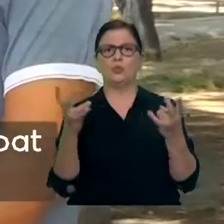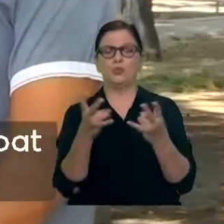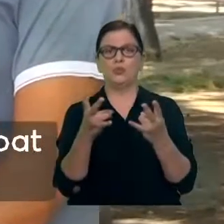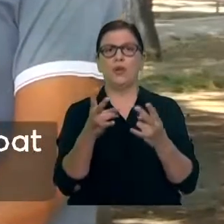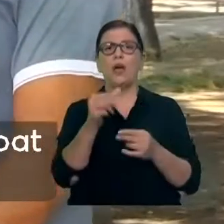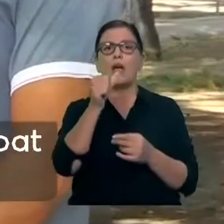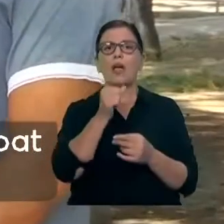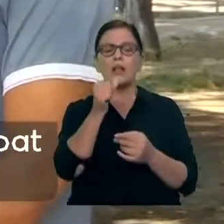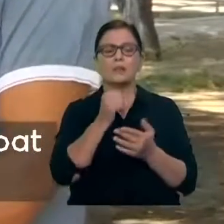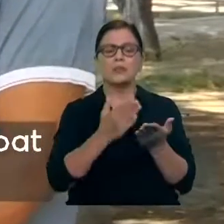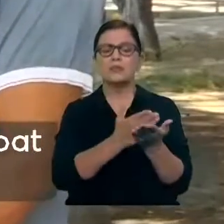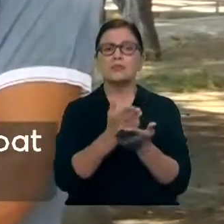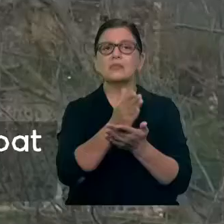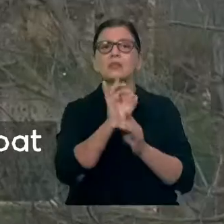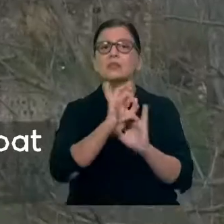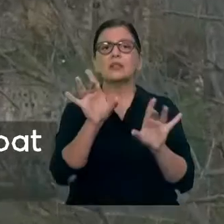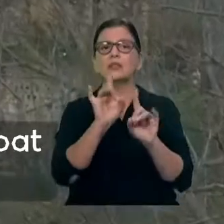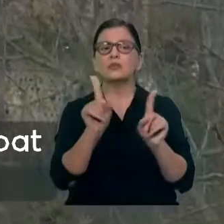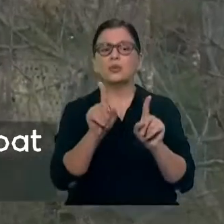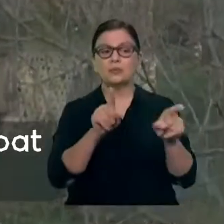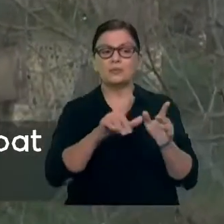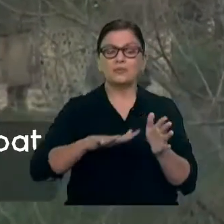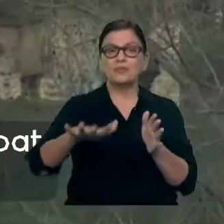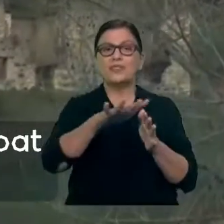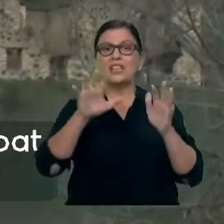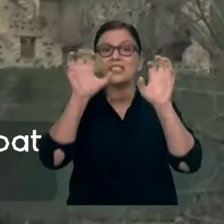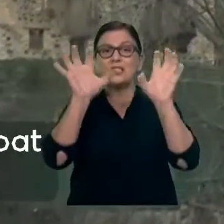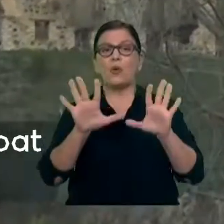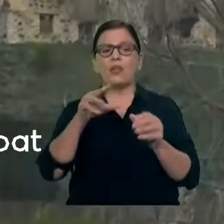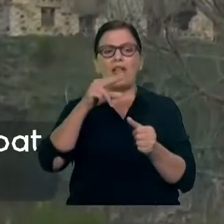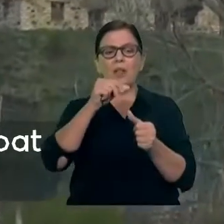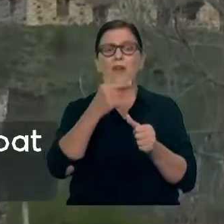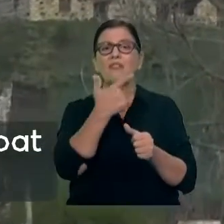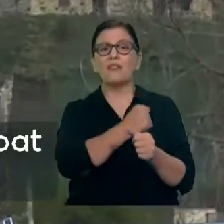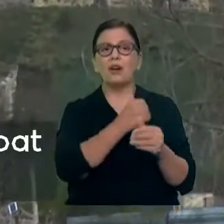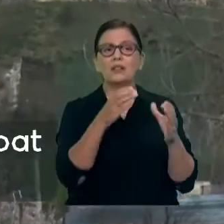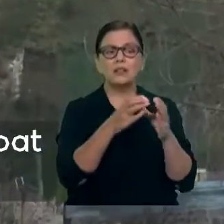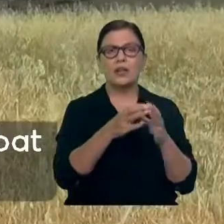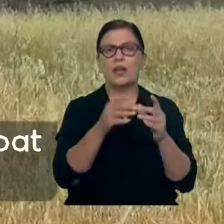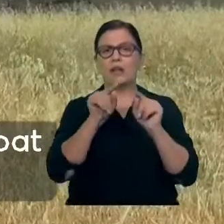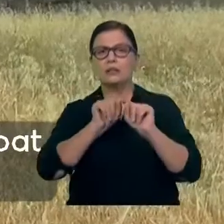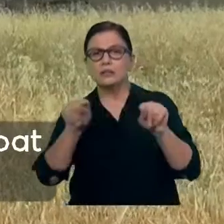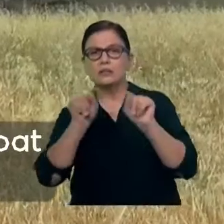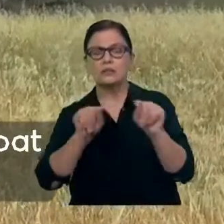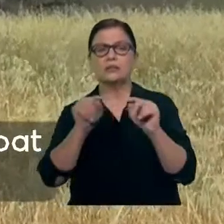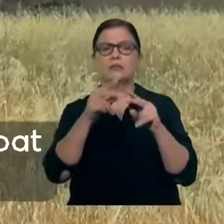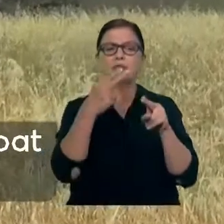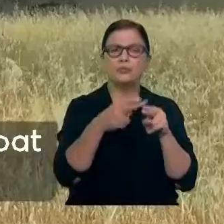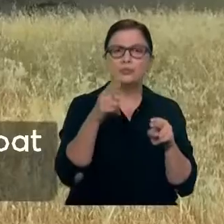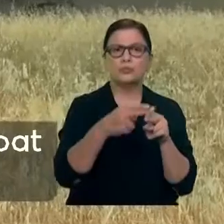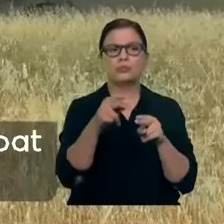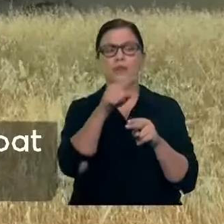fikrincə, sülh məramlıların nəzarətində olan bölgədə qanunsuz erməni silahlı birləşmələri təxribatlar törətməklə yenidən qərbdə